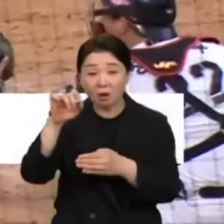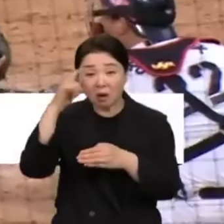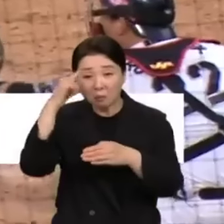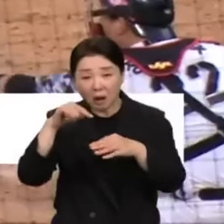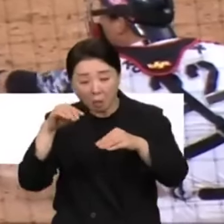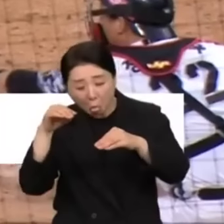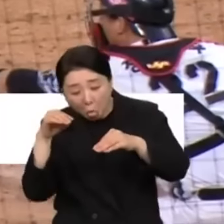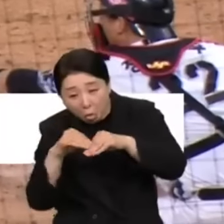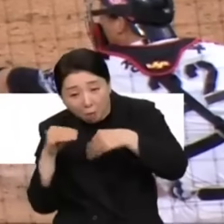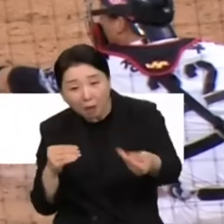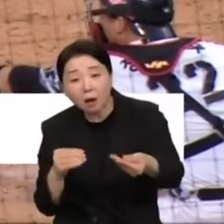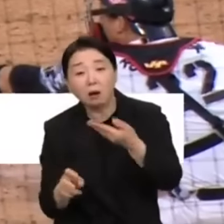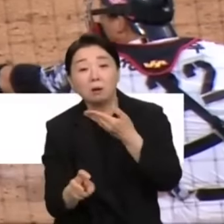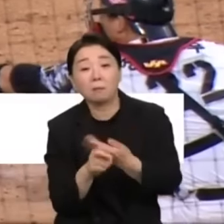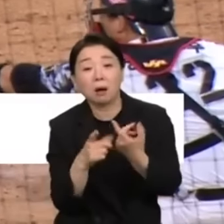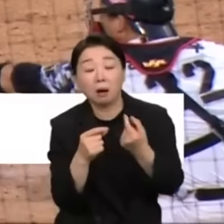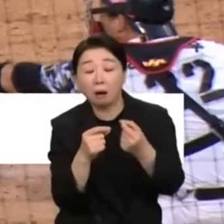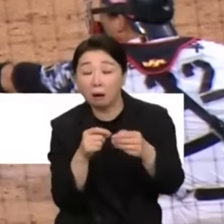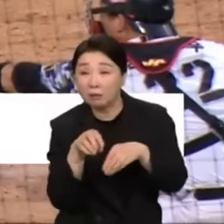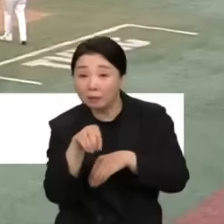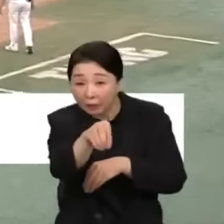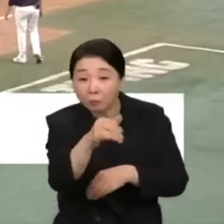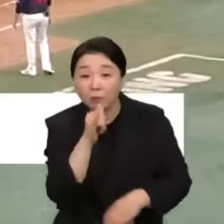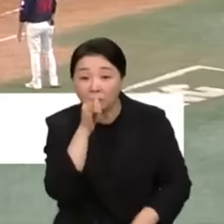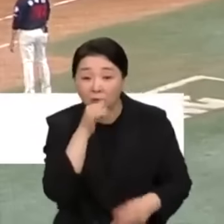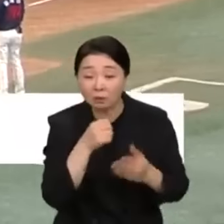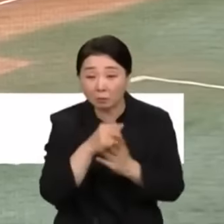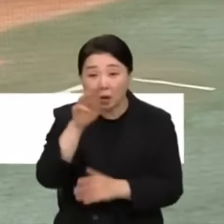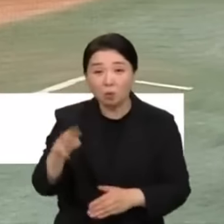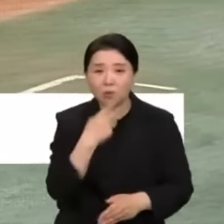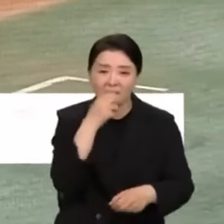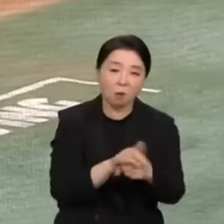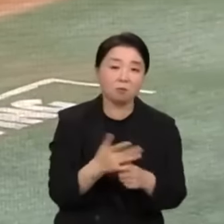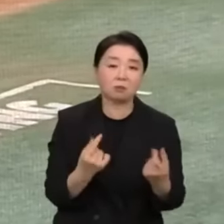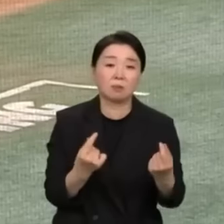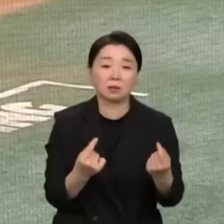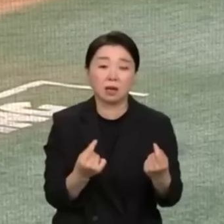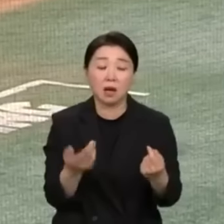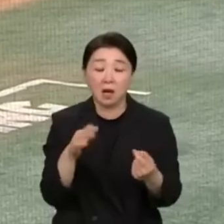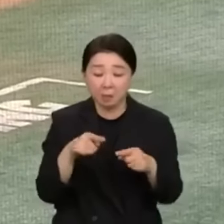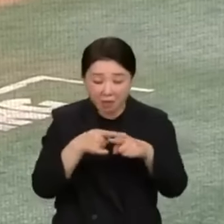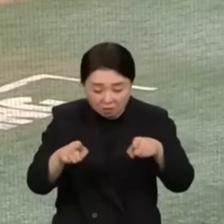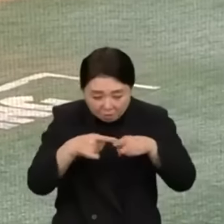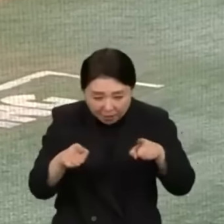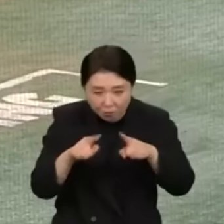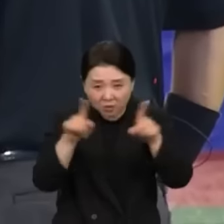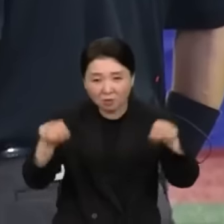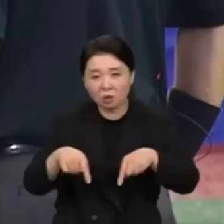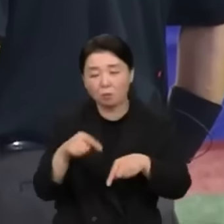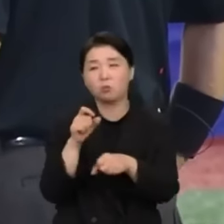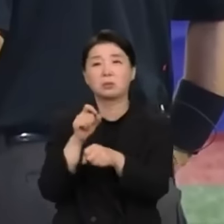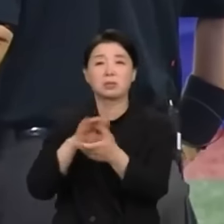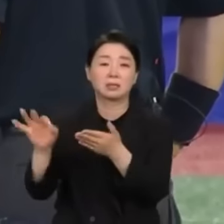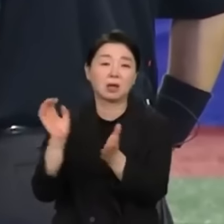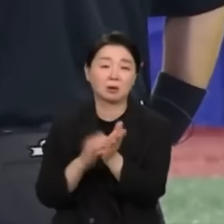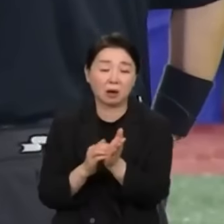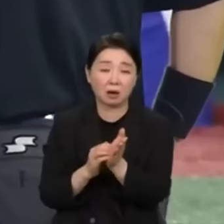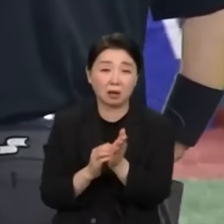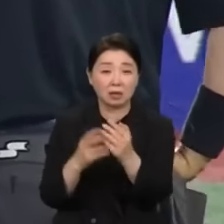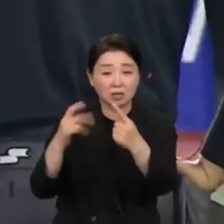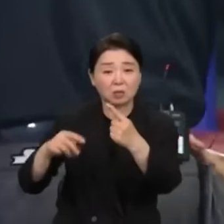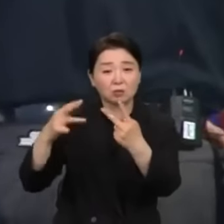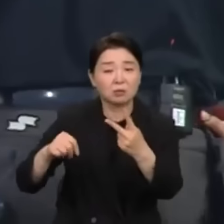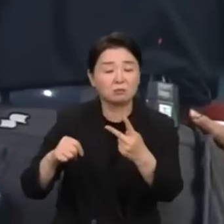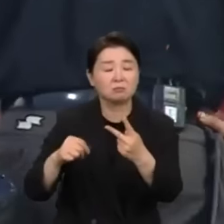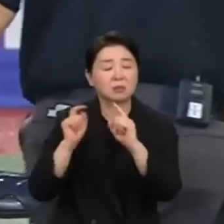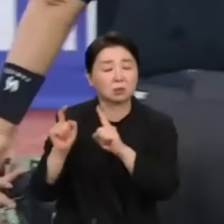최양의 타구가 파울 대신 내야 땅볼 판정을 받자 롯데는 억울했지만 이미 비디오 판독 기회를 모두 써버려 1, 2루 기회를 날릴